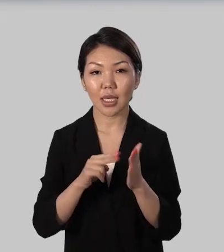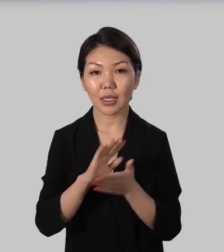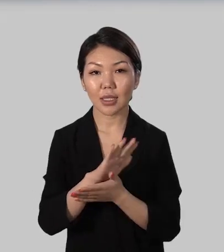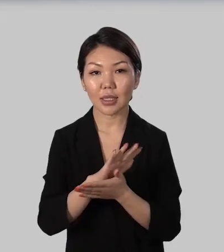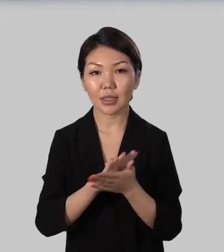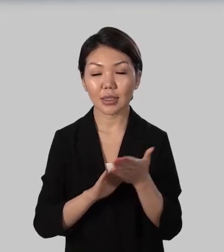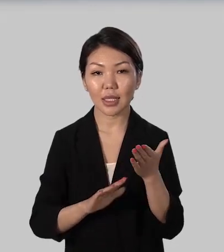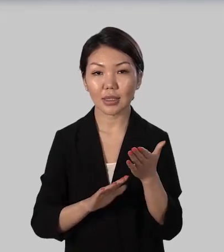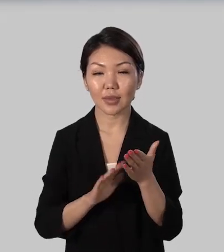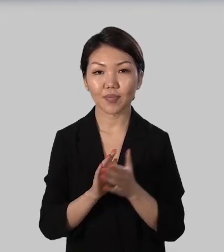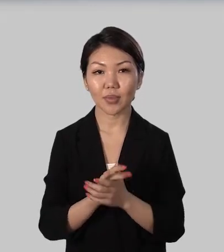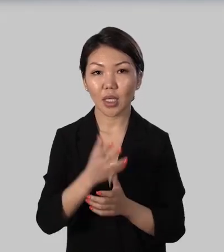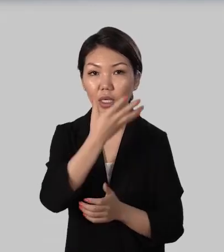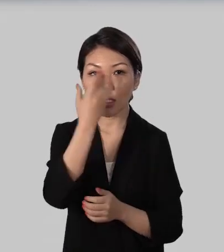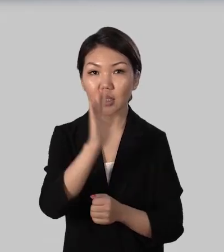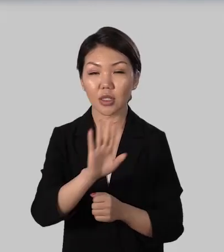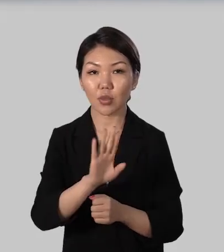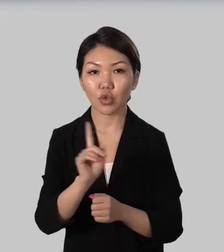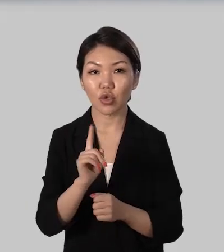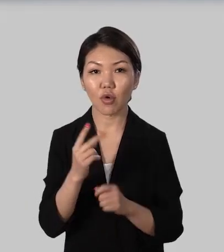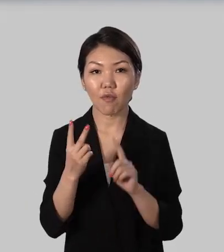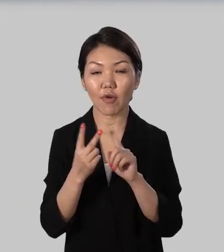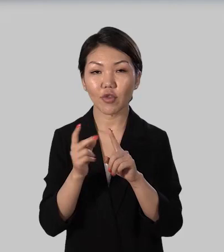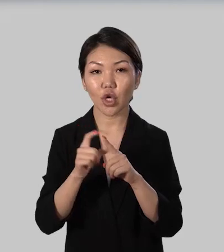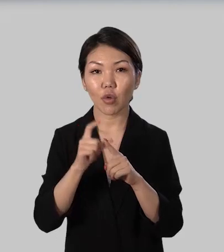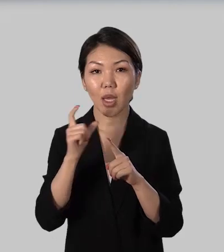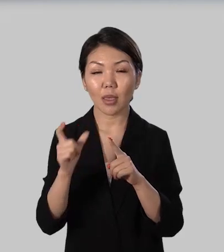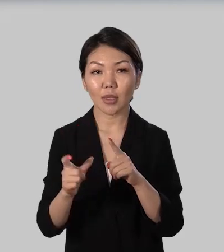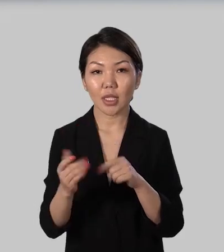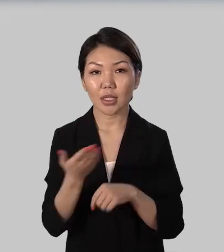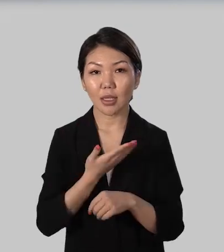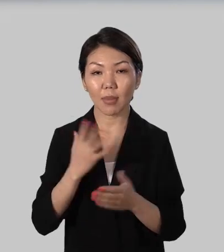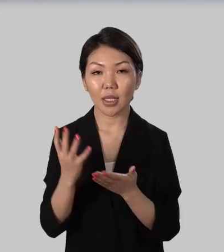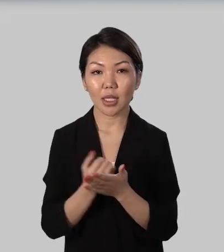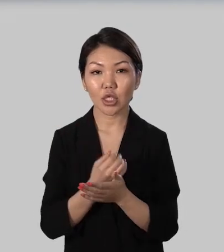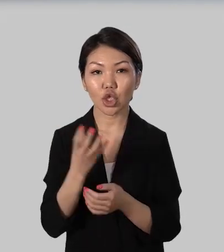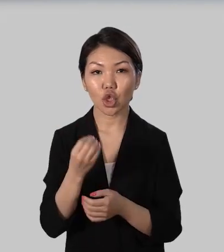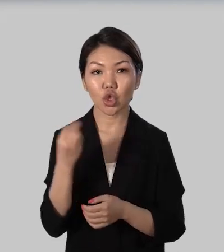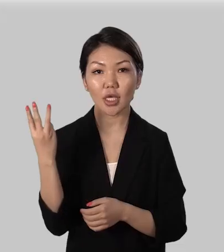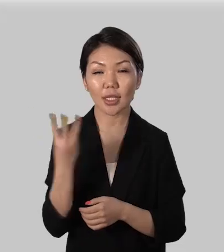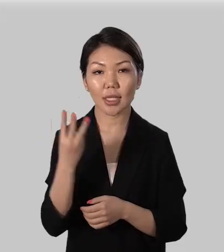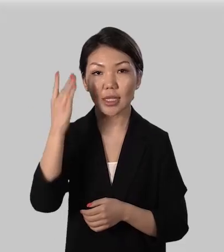абзаце микро теме мы выделили еще три смысловые части